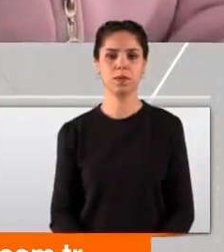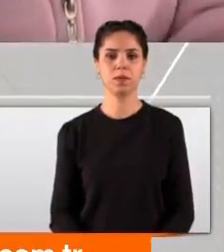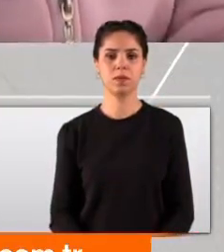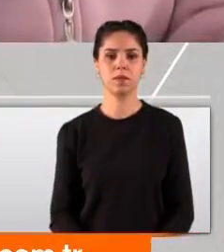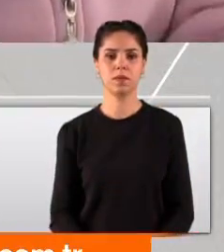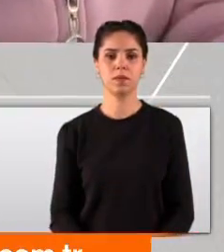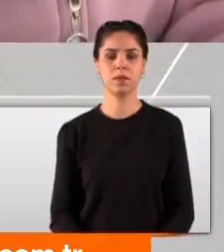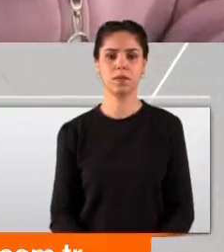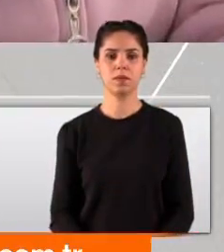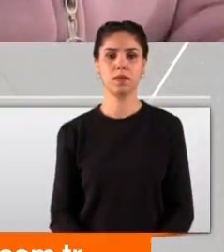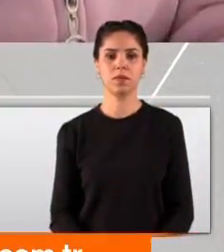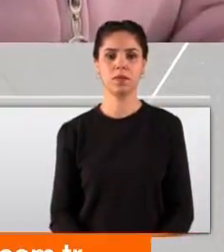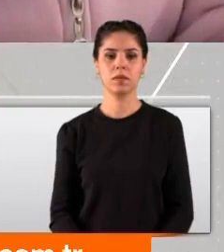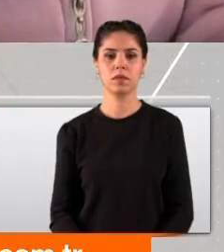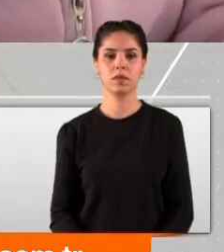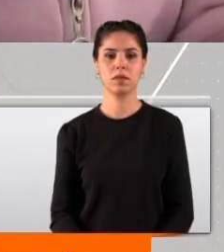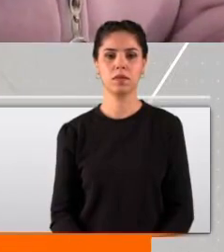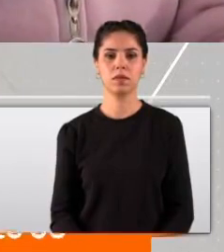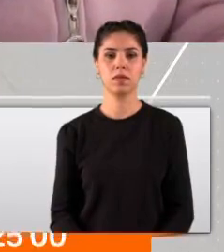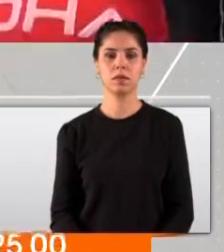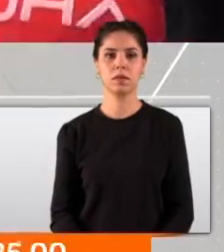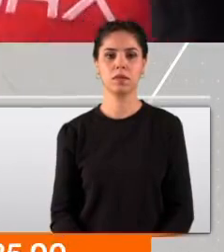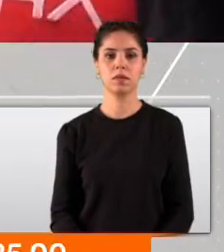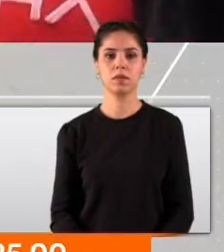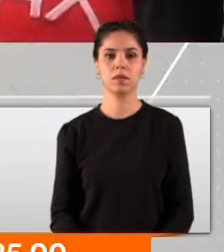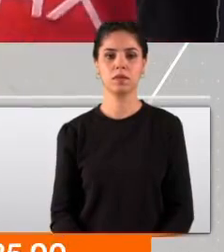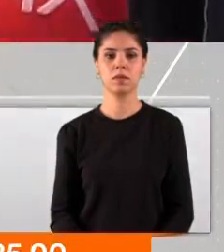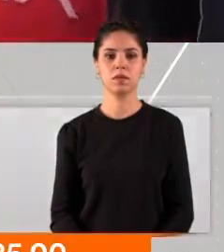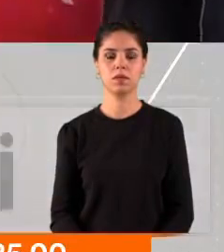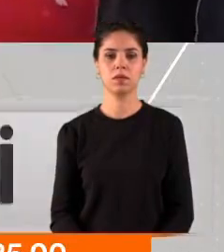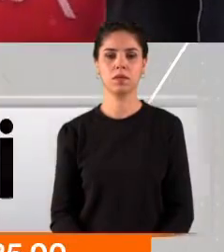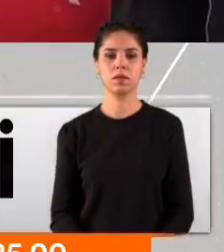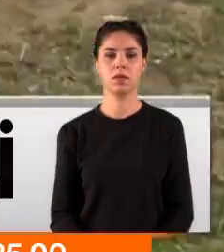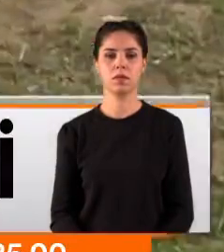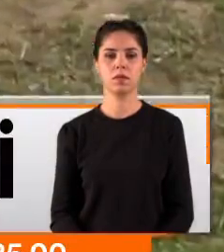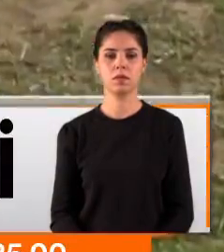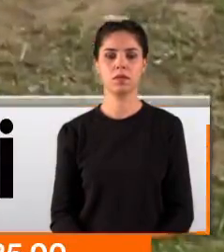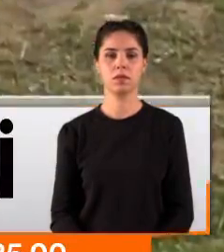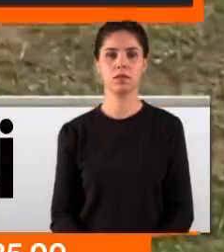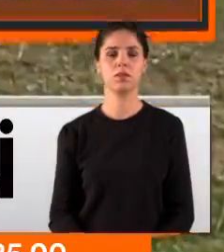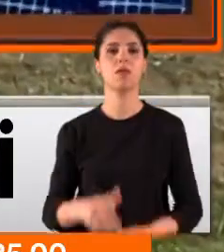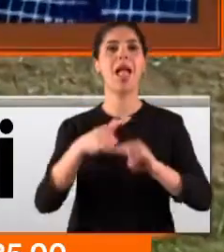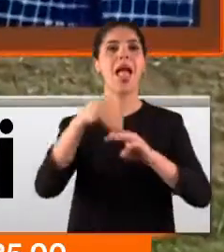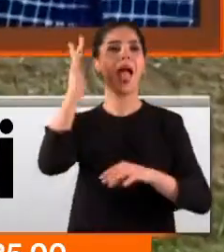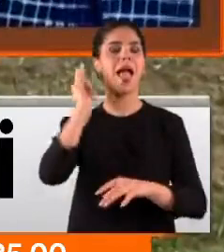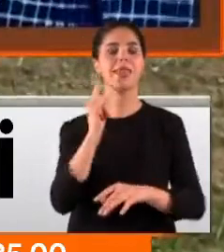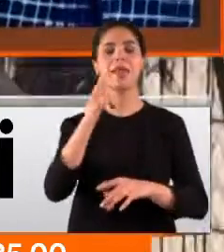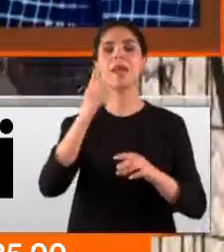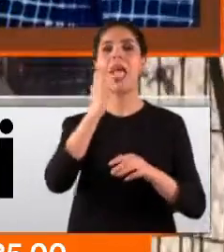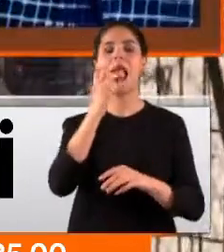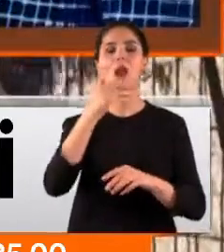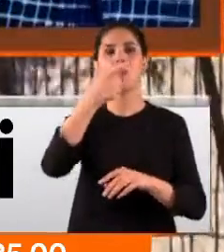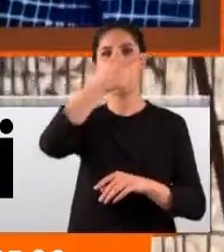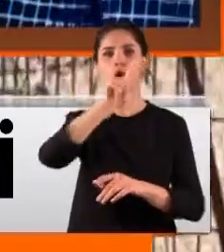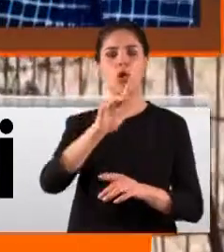şeye yapılmamış, sadece ev aranmış. Kimseler bir husumeti olan bir insanlar değil. Edirne Elmalı köyünü şoke eden